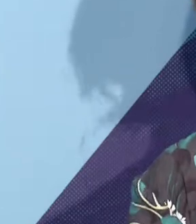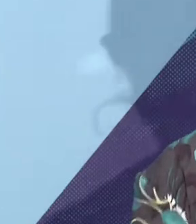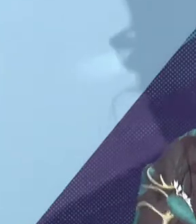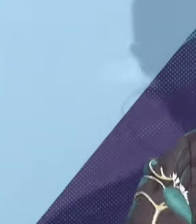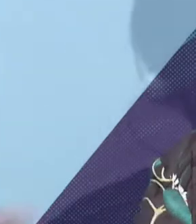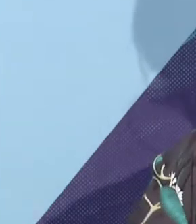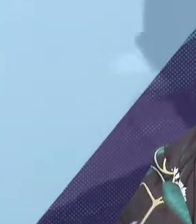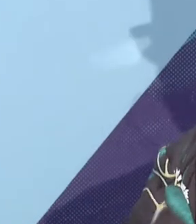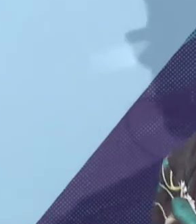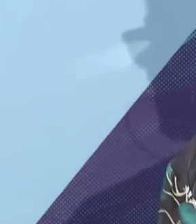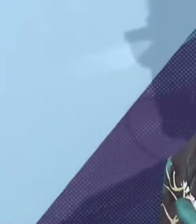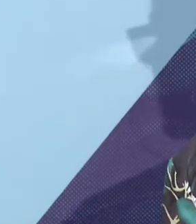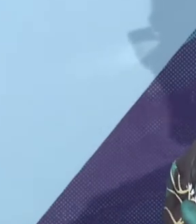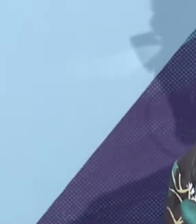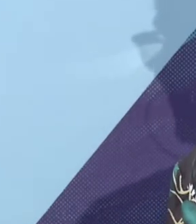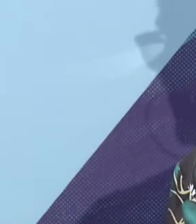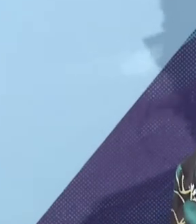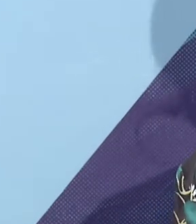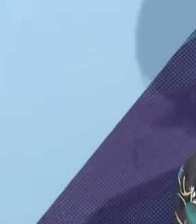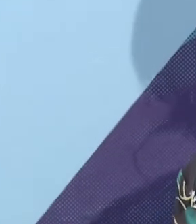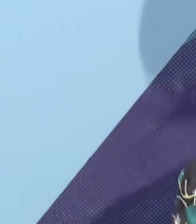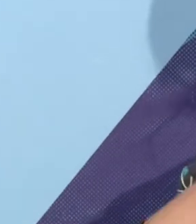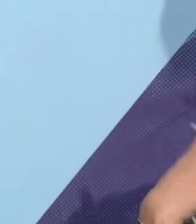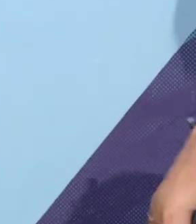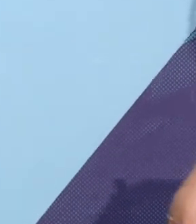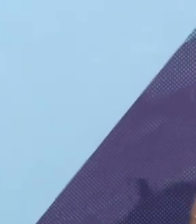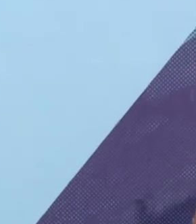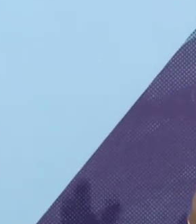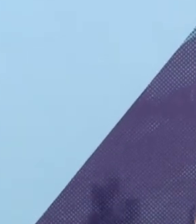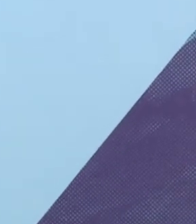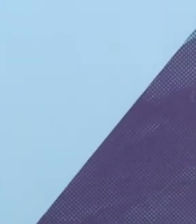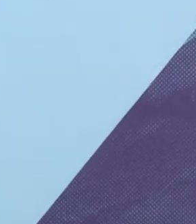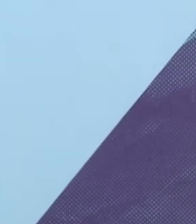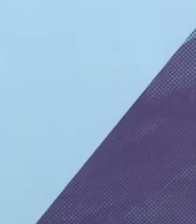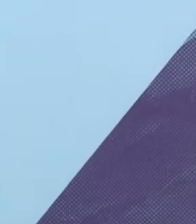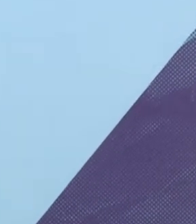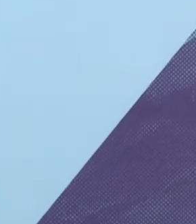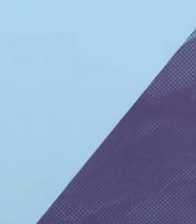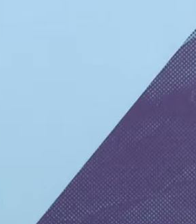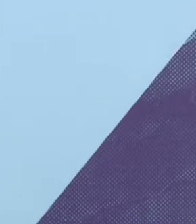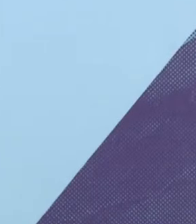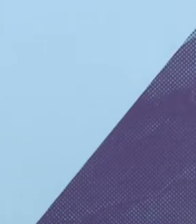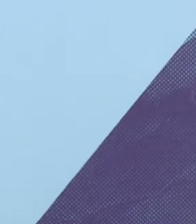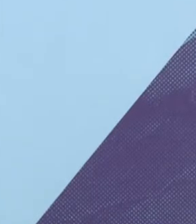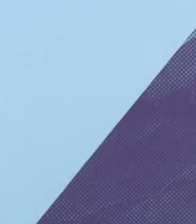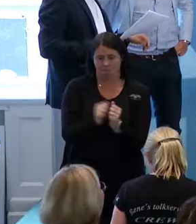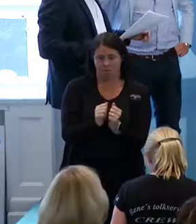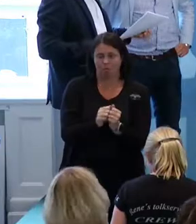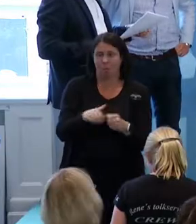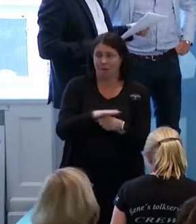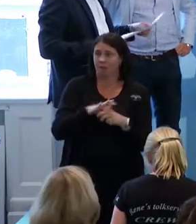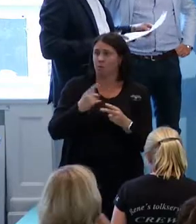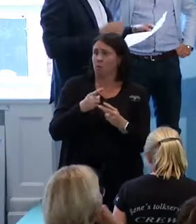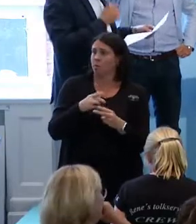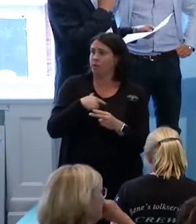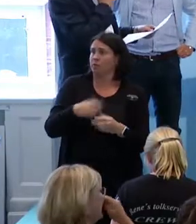i marknad. Ni har samma sak här. Jobba på olika sätt, sätt produkterna på marknaden, så ska vi nog ta emot dem. 50 sekunder